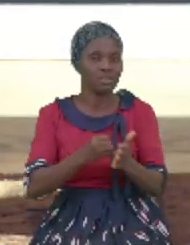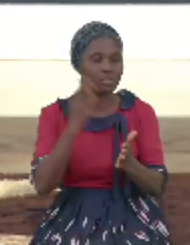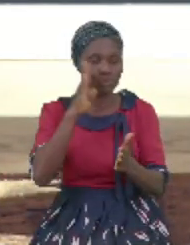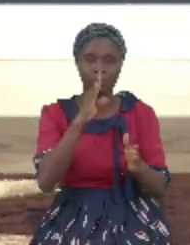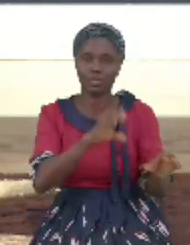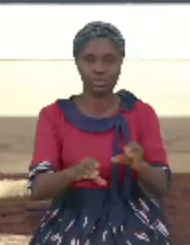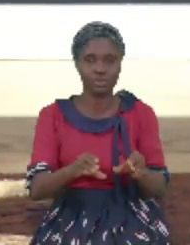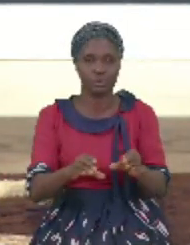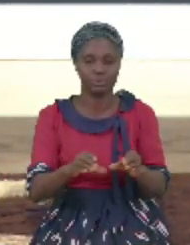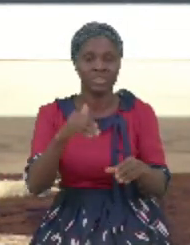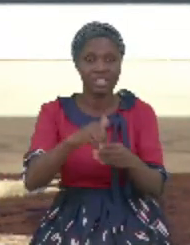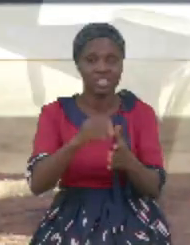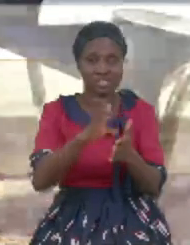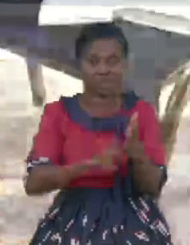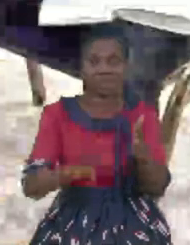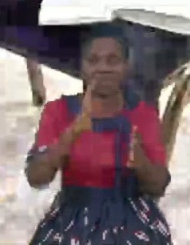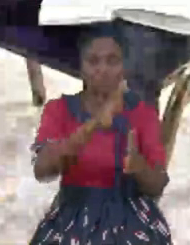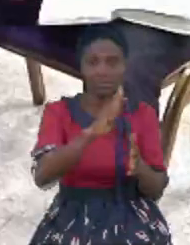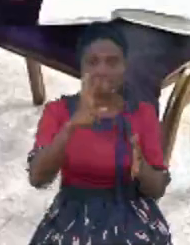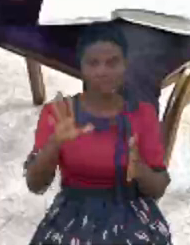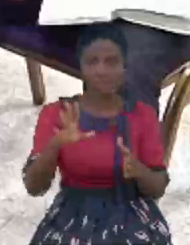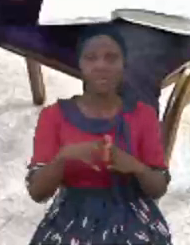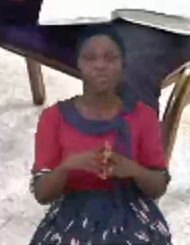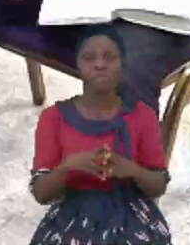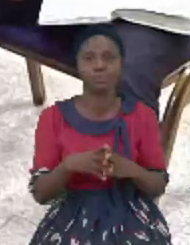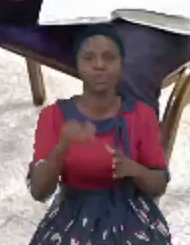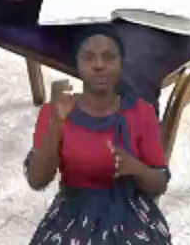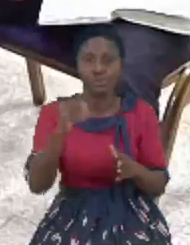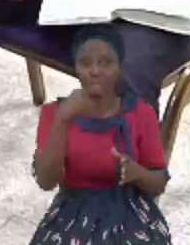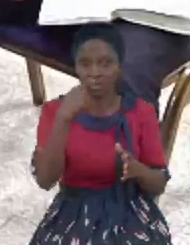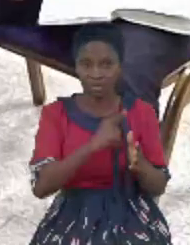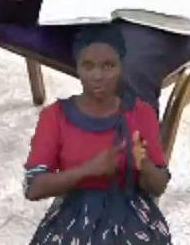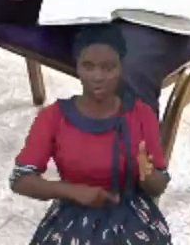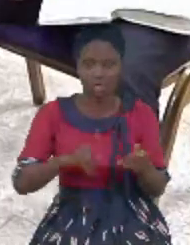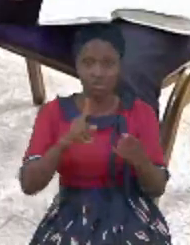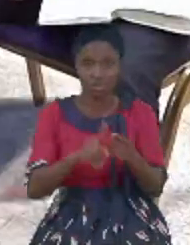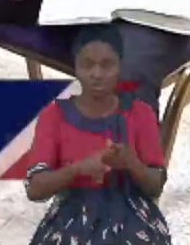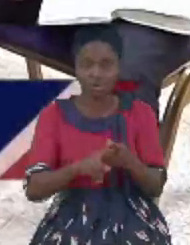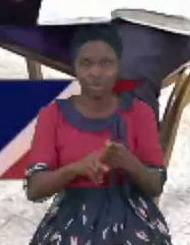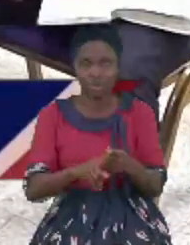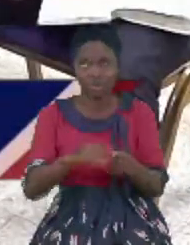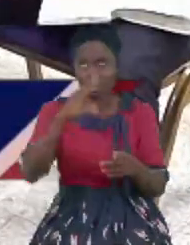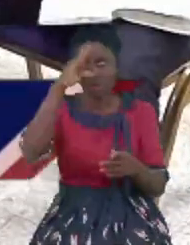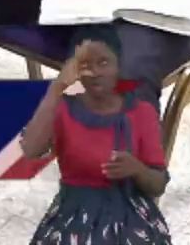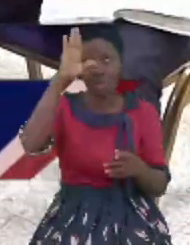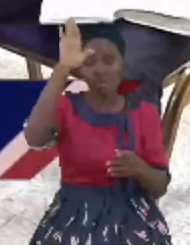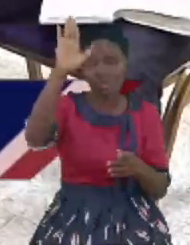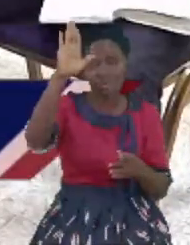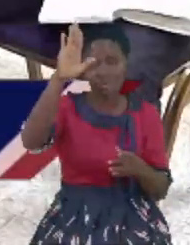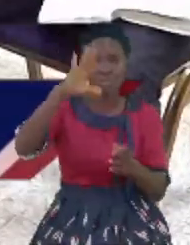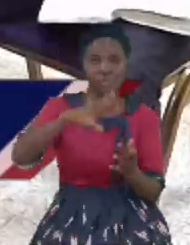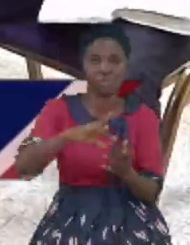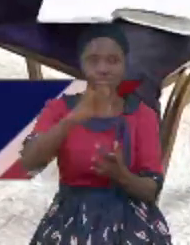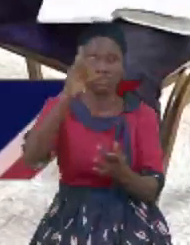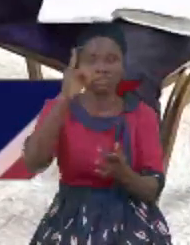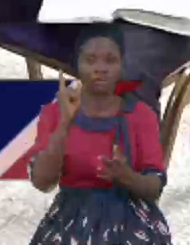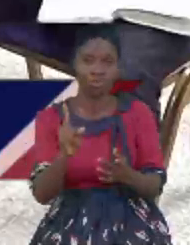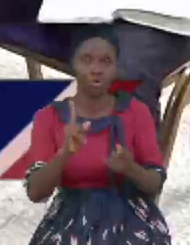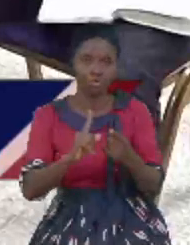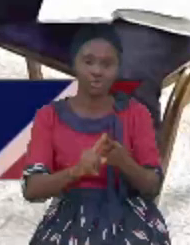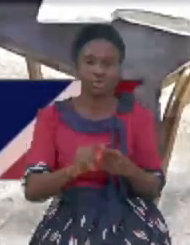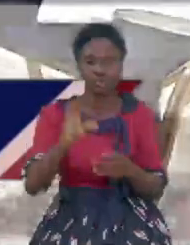Et voyons... Et chapitre 45, verset 1, ainsi parle l'Éternel en son nom à